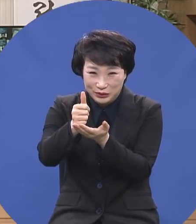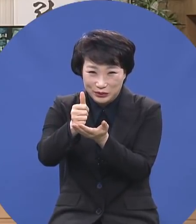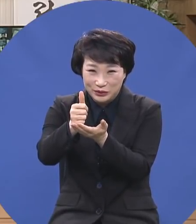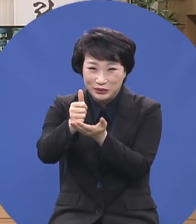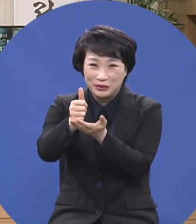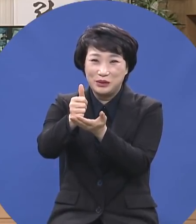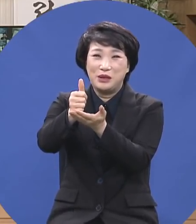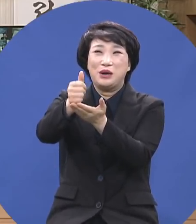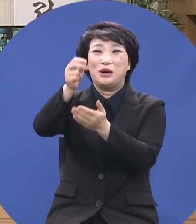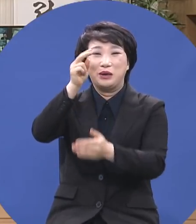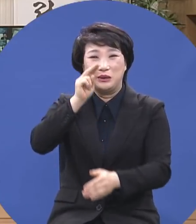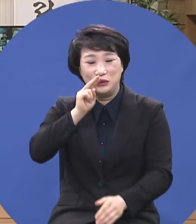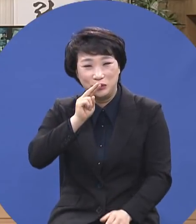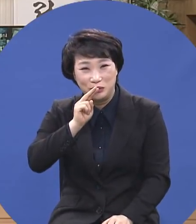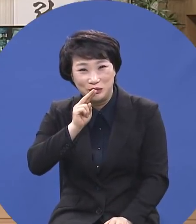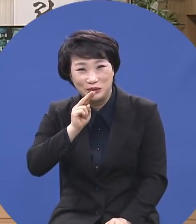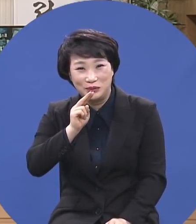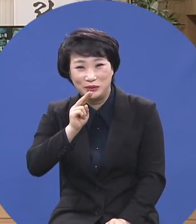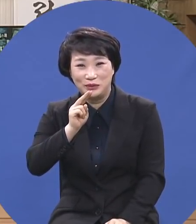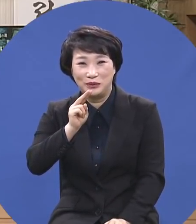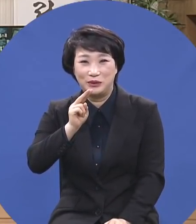오호 내